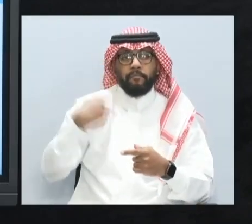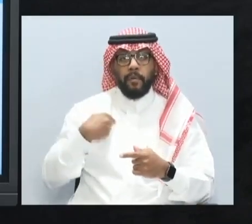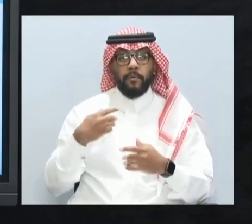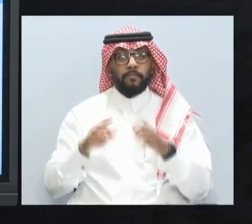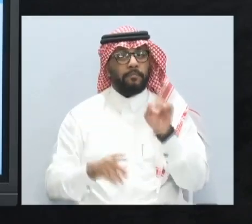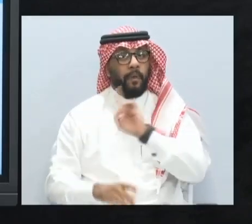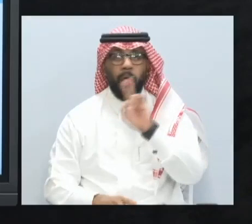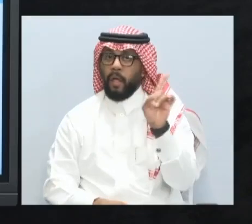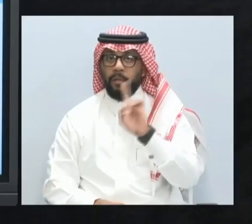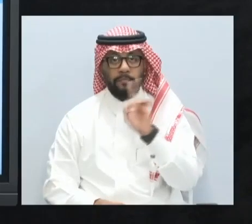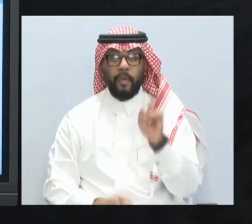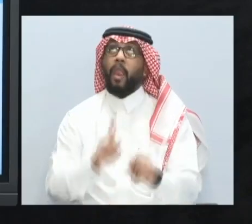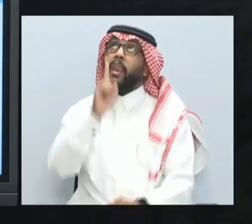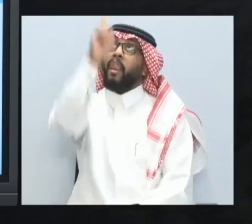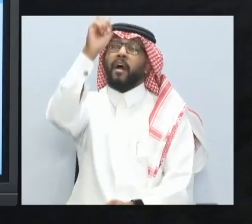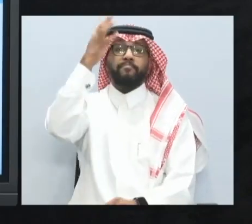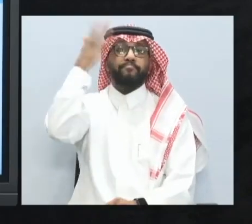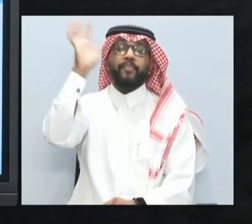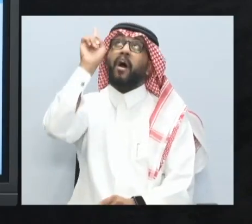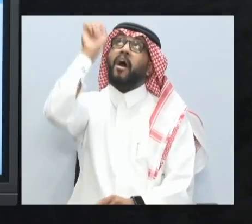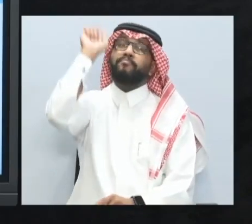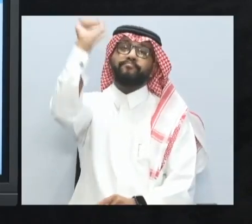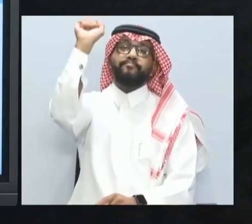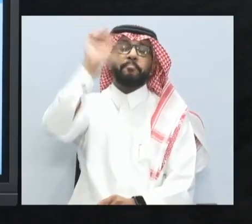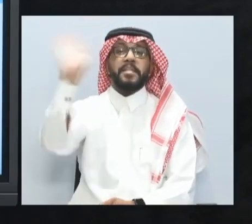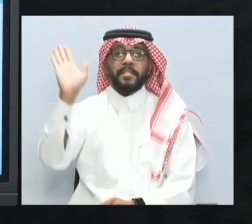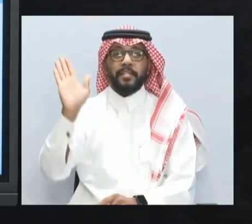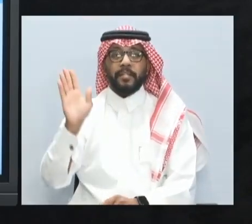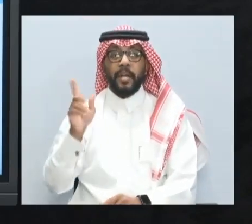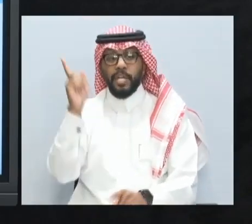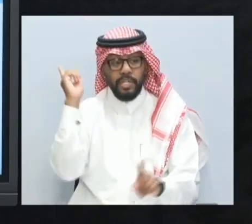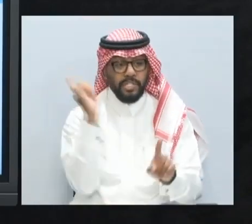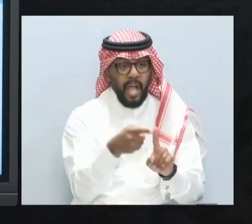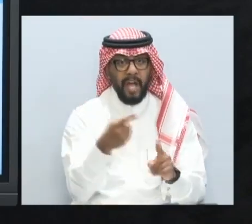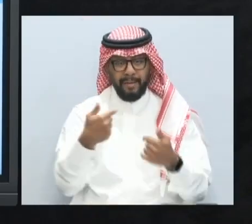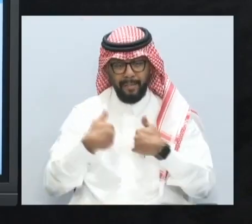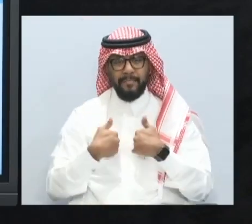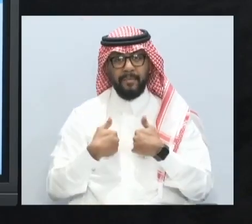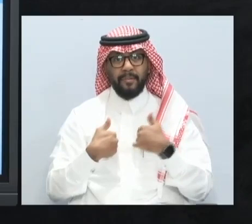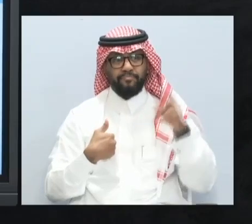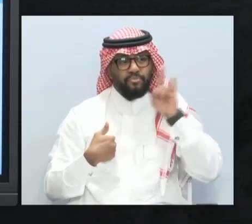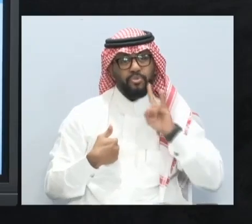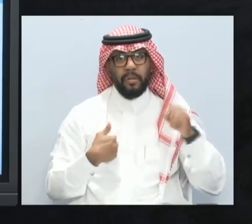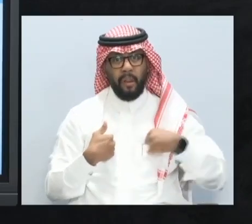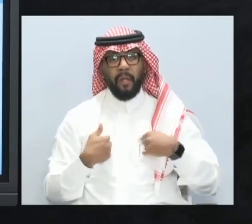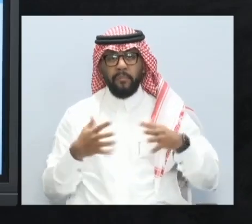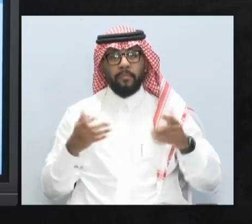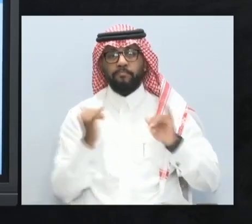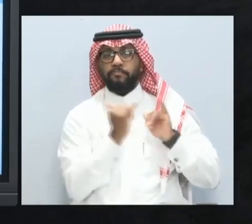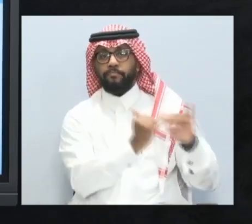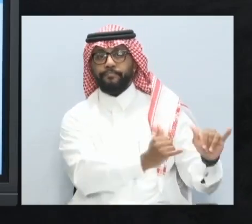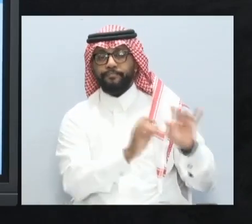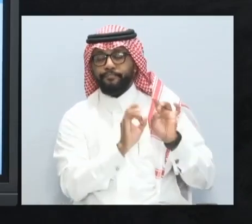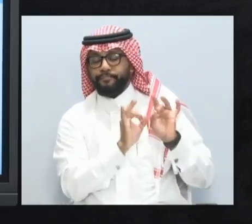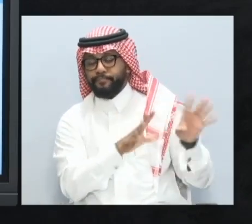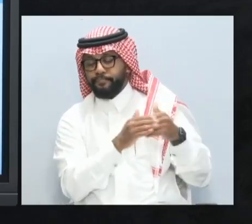خاص بالله سبحانه وتعالى لا يعلمه الا الله جل وعلا وهذا من اشياء الخاصه بالله جل وعلا لا